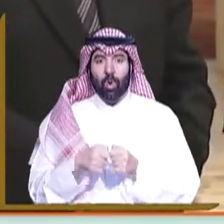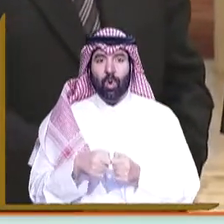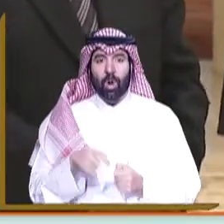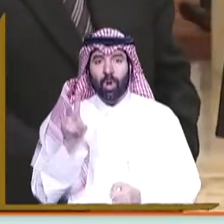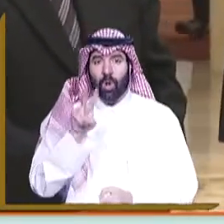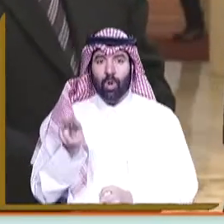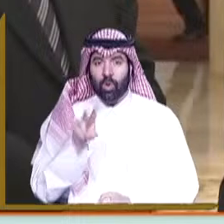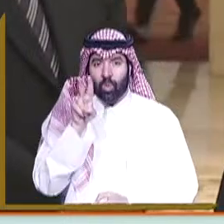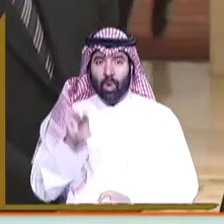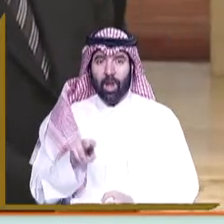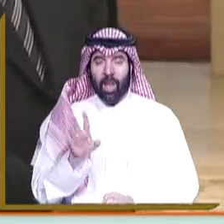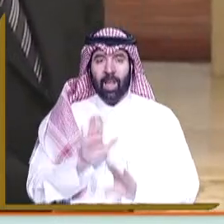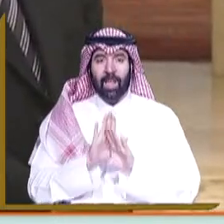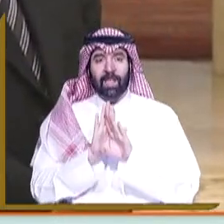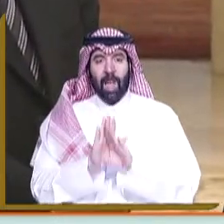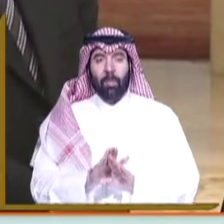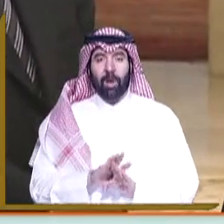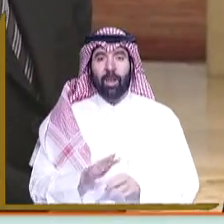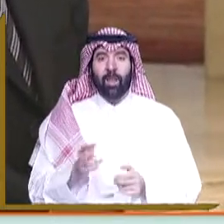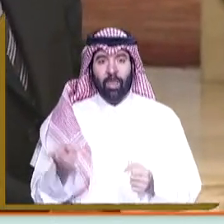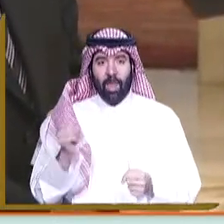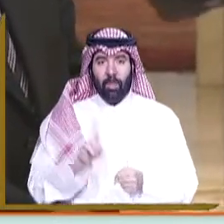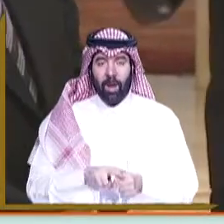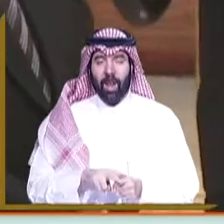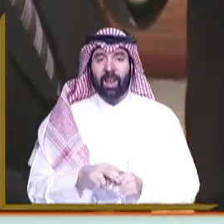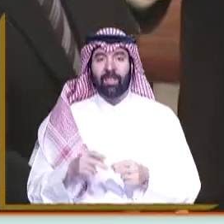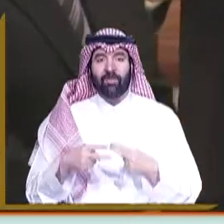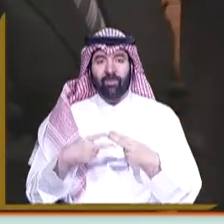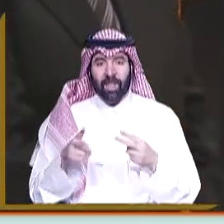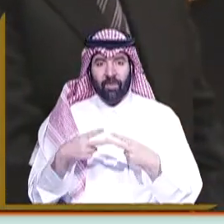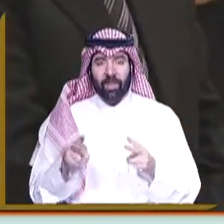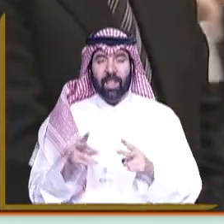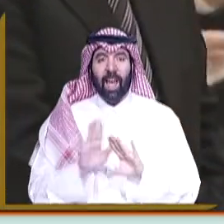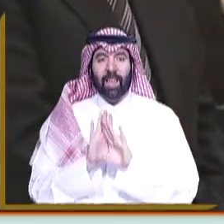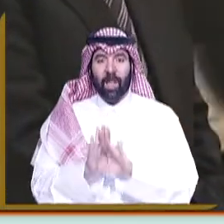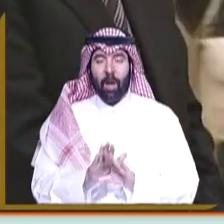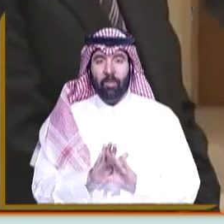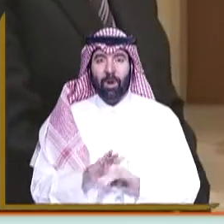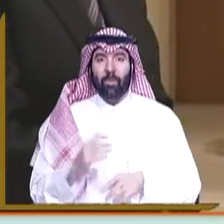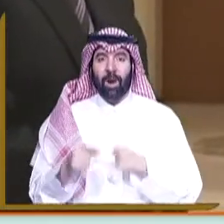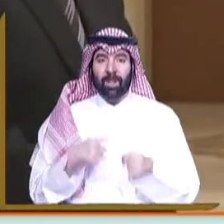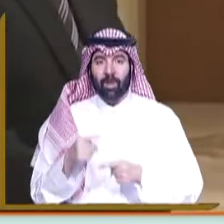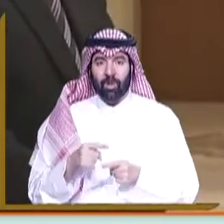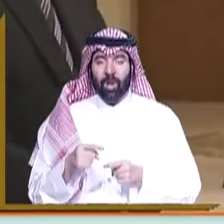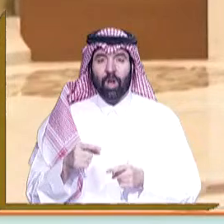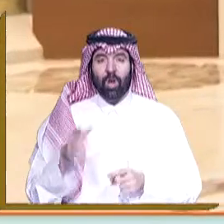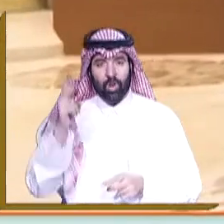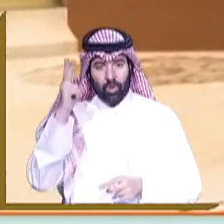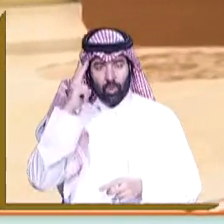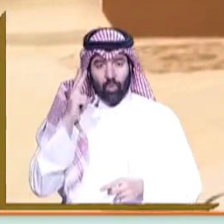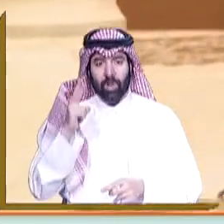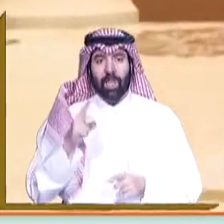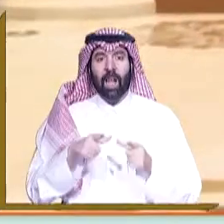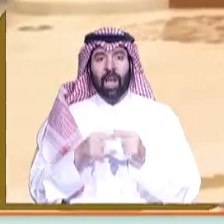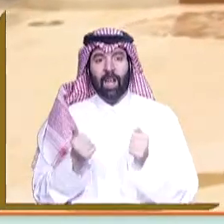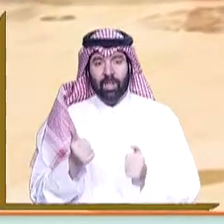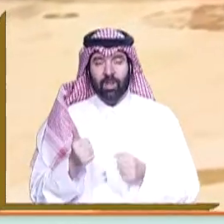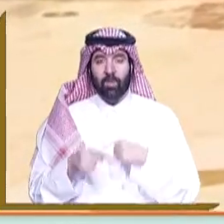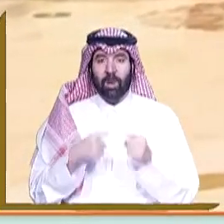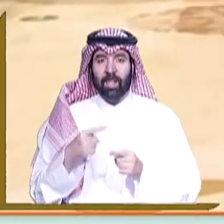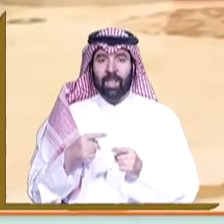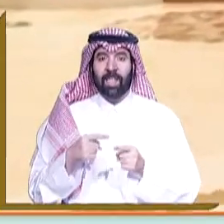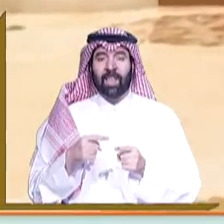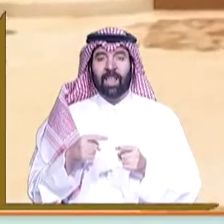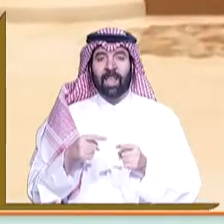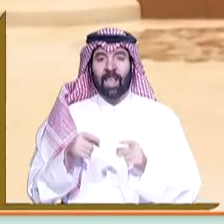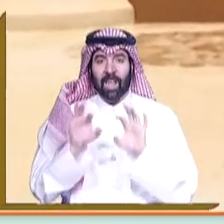للأنروا وللفلسطينيين، هذا تراجع عن هذا القرار بعد الضغط السعودي الخليجي على الاتحاد